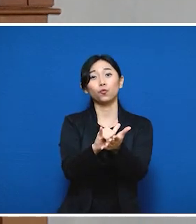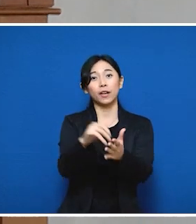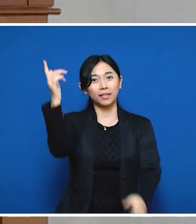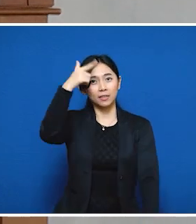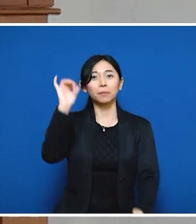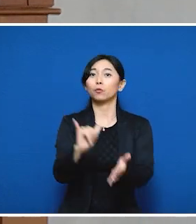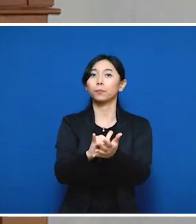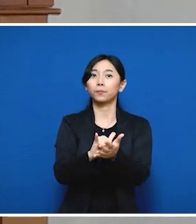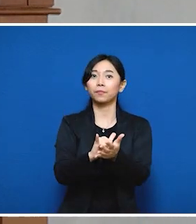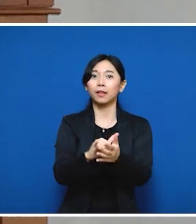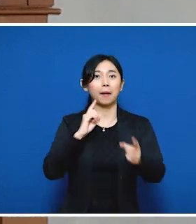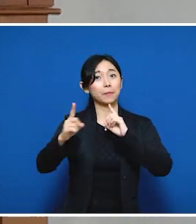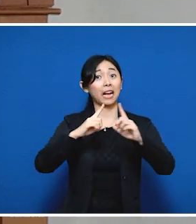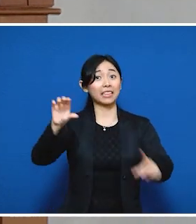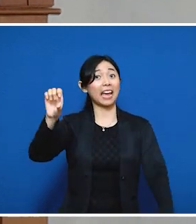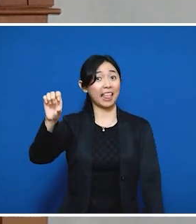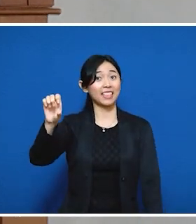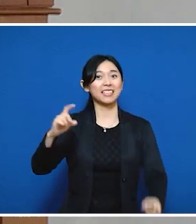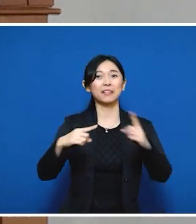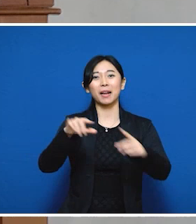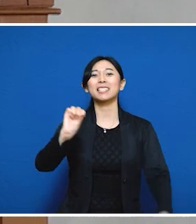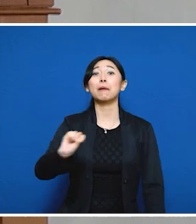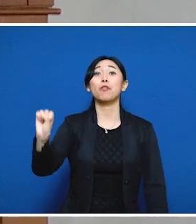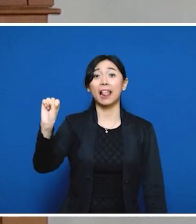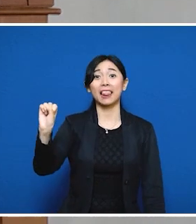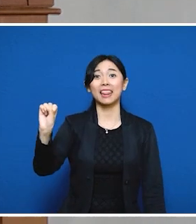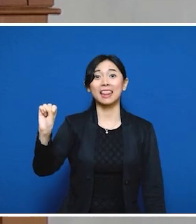Sebab itu, berkatalah Eli kepada Samuel,